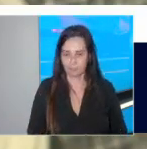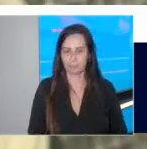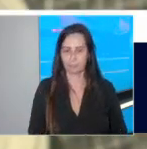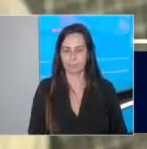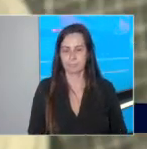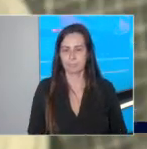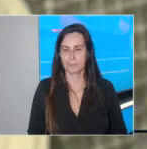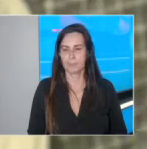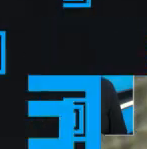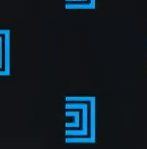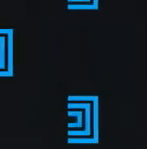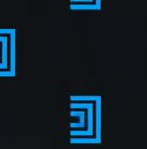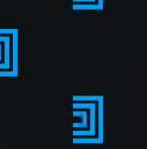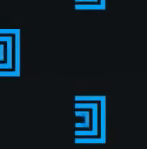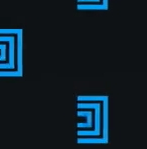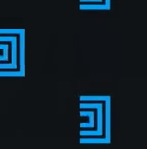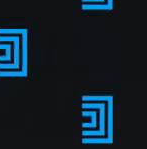רבה.